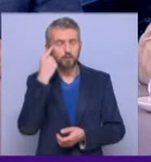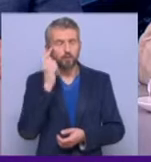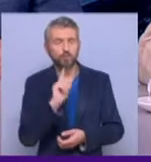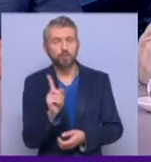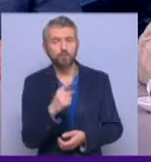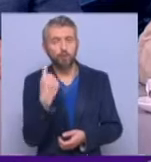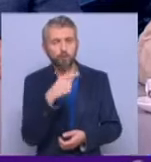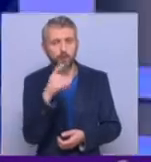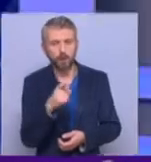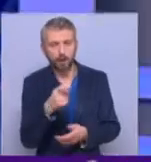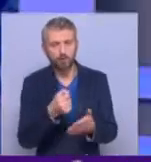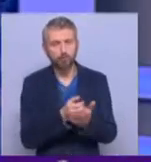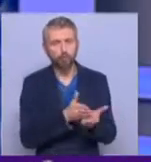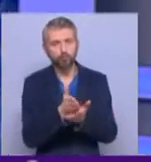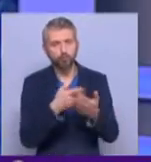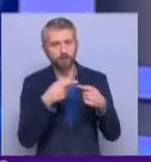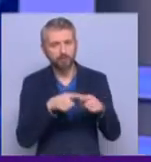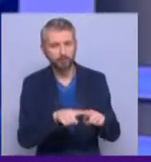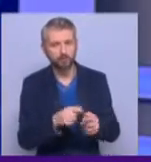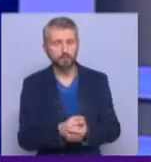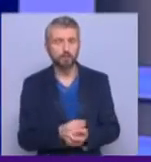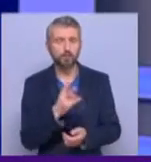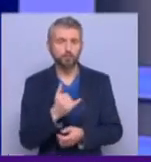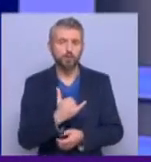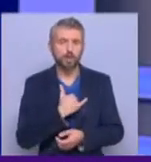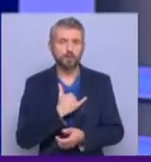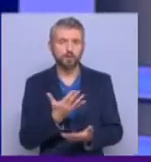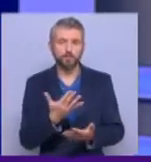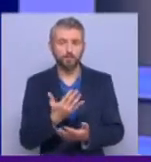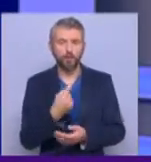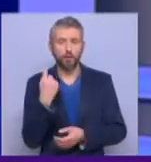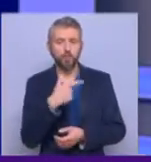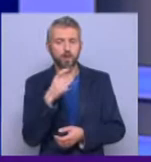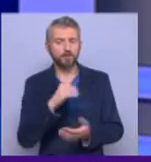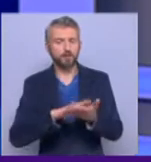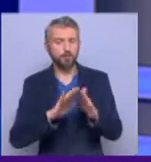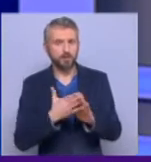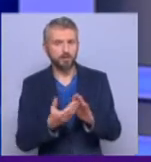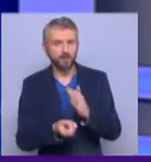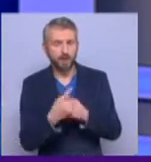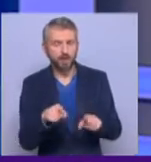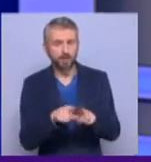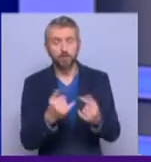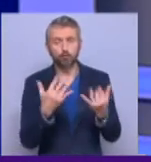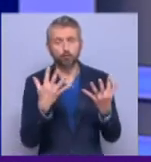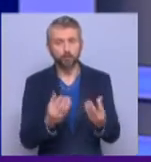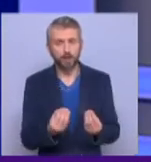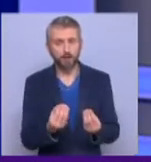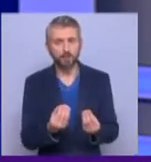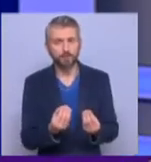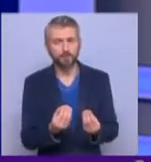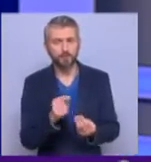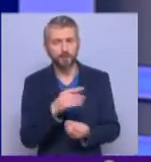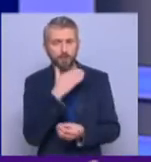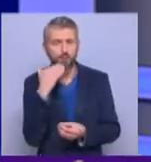в першу чергу облгаз до служб технічних. Ну, в нас з облгазами, до речі, ситуація така виникає, що на сьогоднішній день